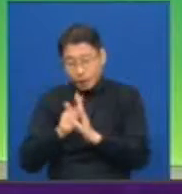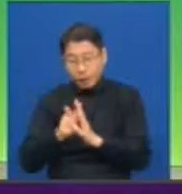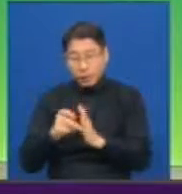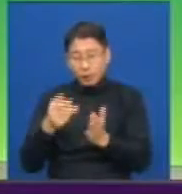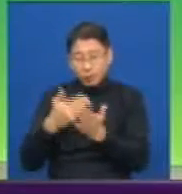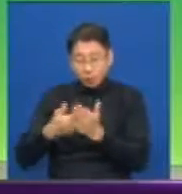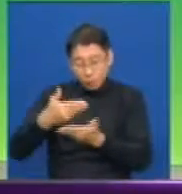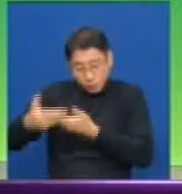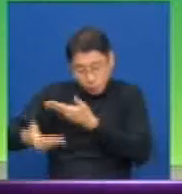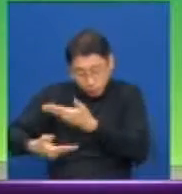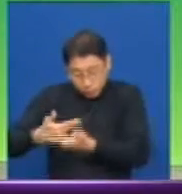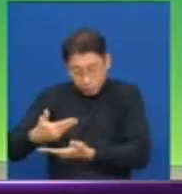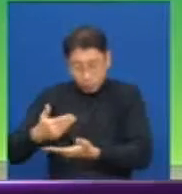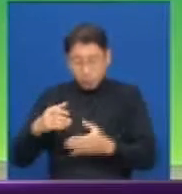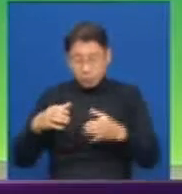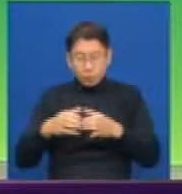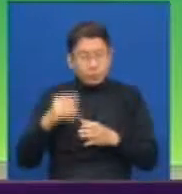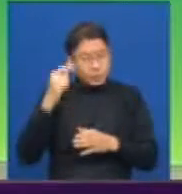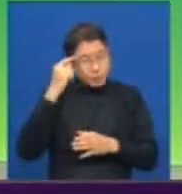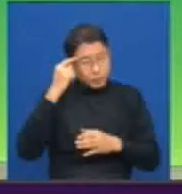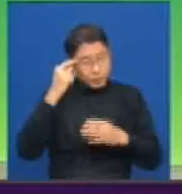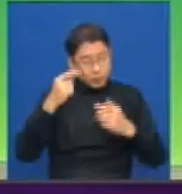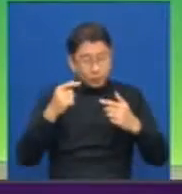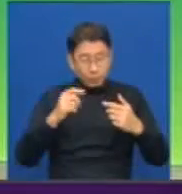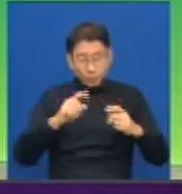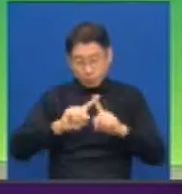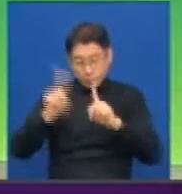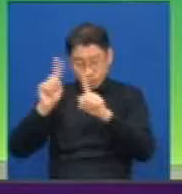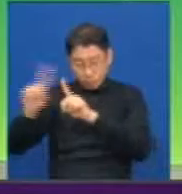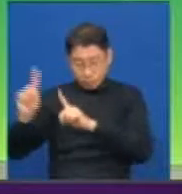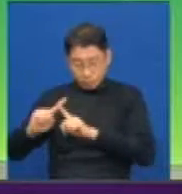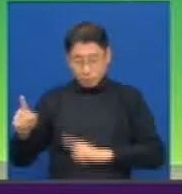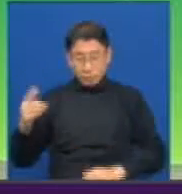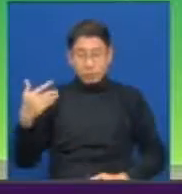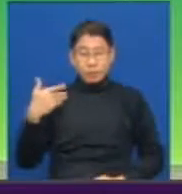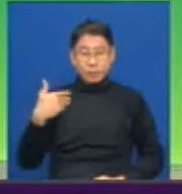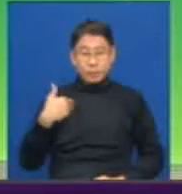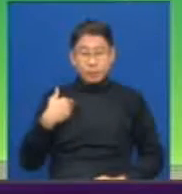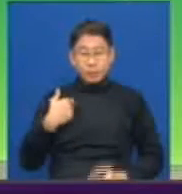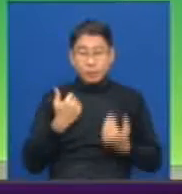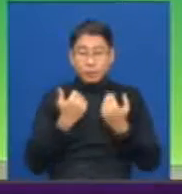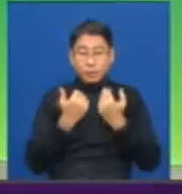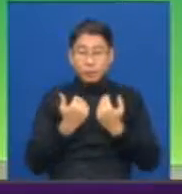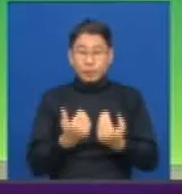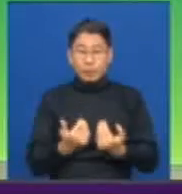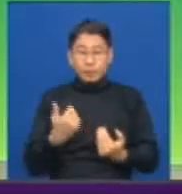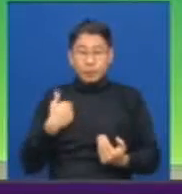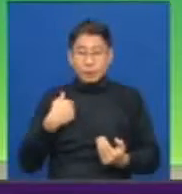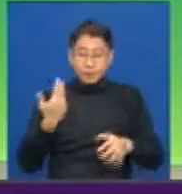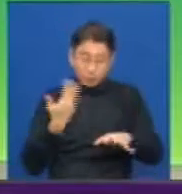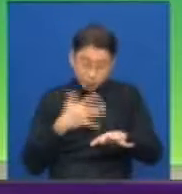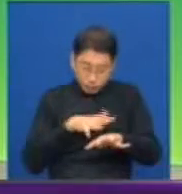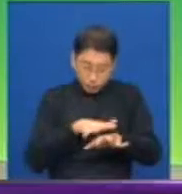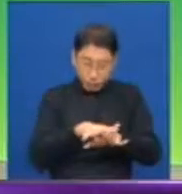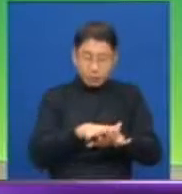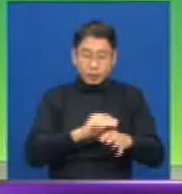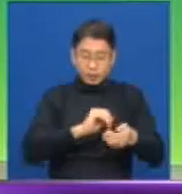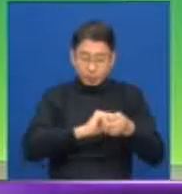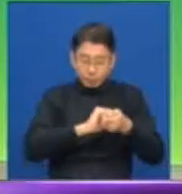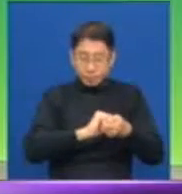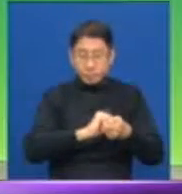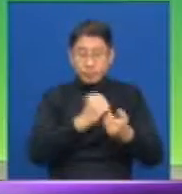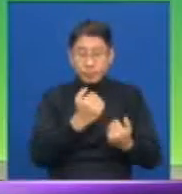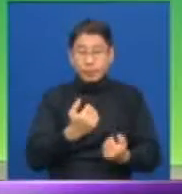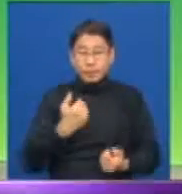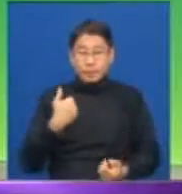นะครับกลุ่มที่มีความคิดเห็นแตกต่างกันนะครับวันนี้ก็ได้มีการประสานงานก็เป็น